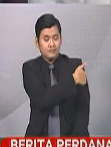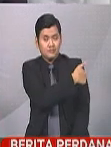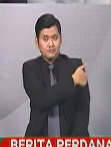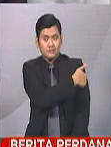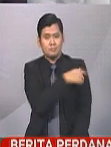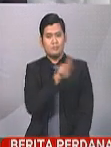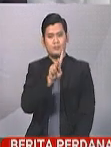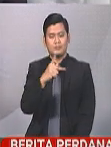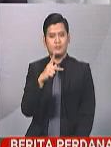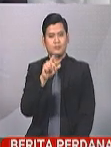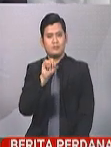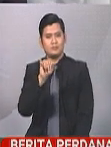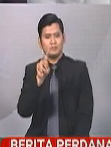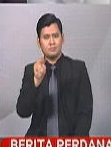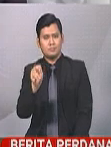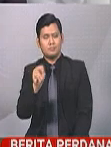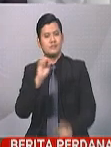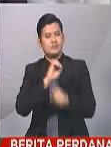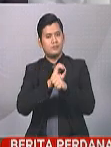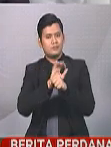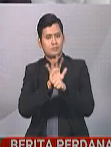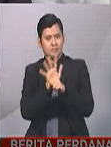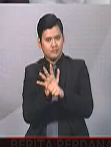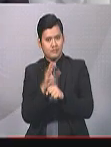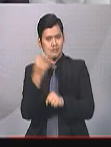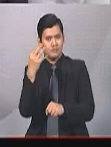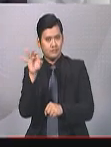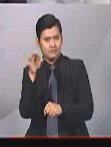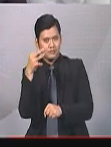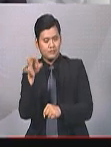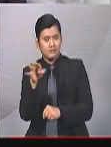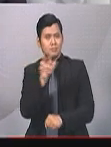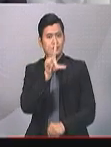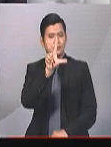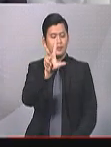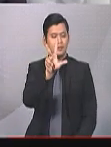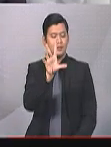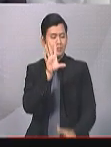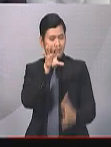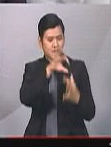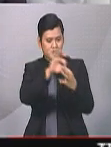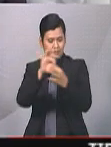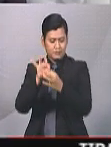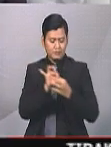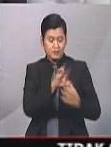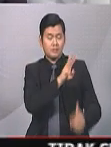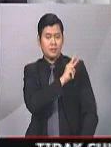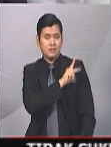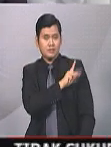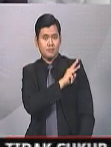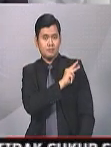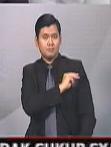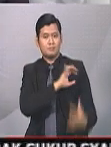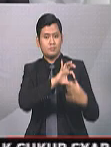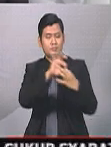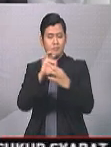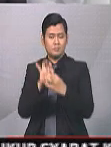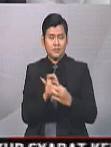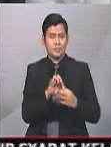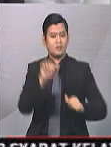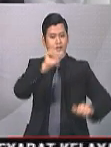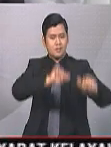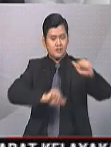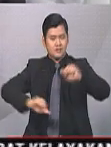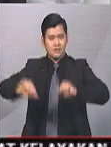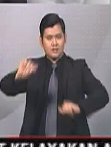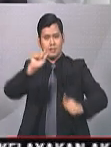COVID-19. Usaha itu melibatkan kolaborasi tiga kementerian iaitu Kementerian Sains, Teknologi dan Inovasi MOSTI,